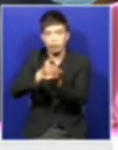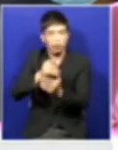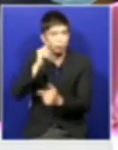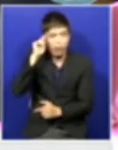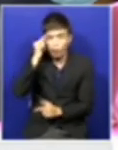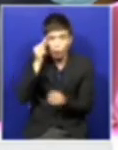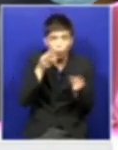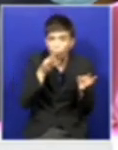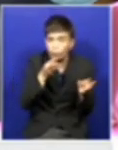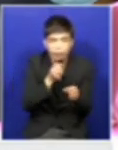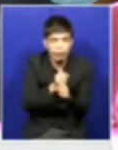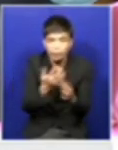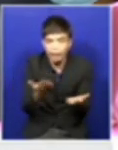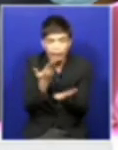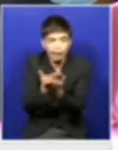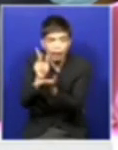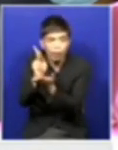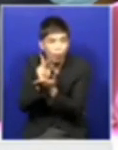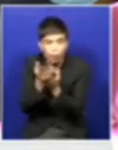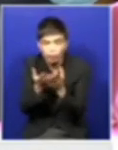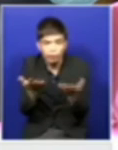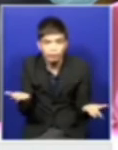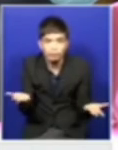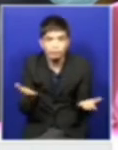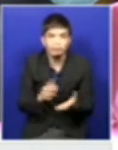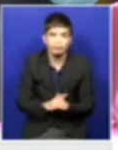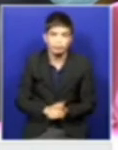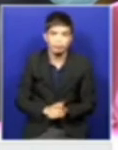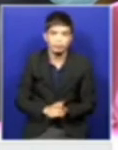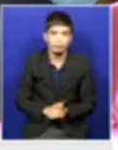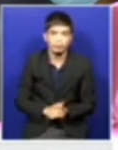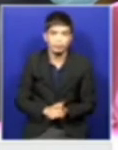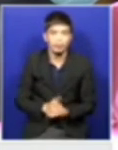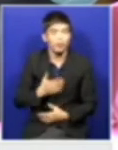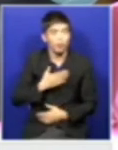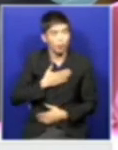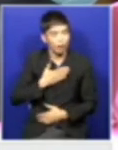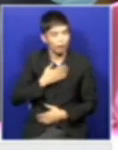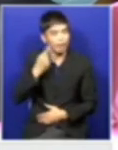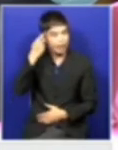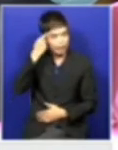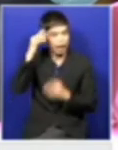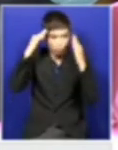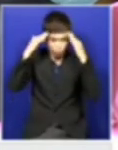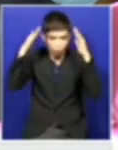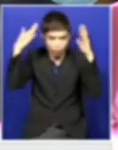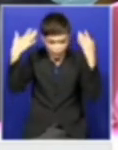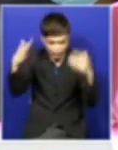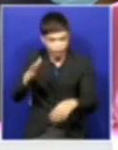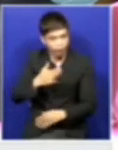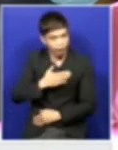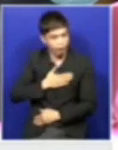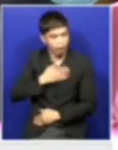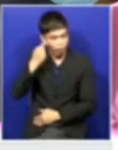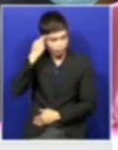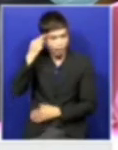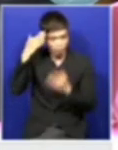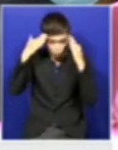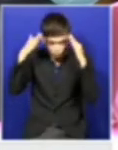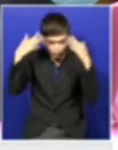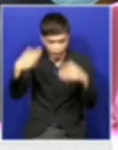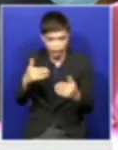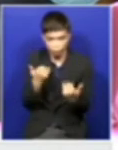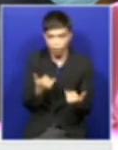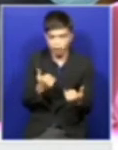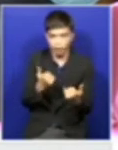เพราะไม่เคยกู้โดยเฉพาะครับผมนี่ประสบปัญหากับตัวเองครับว่าวันนี้เนี่ยเราทำธุรกิจท่องเ